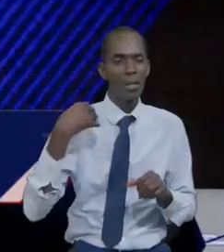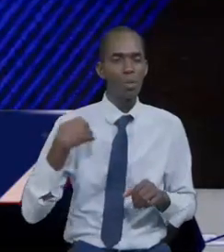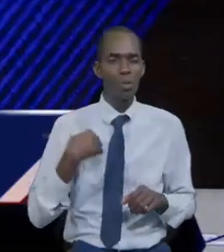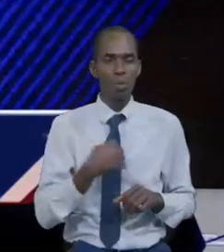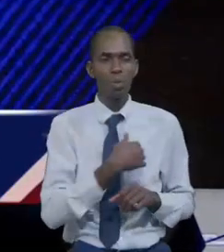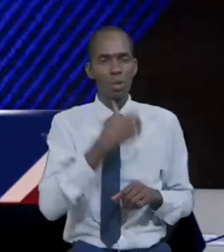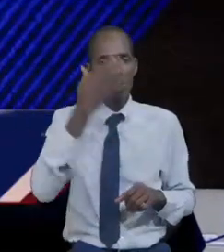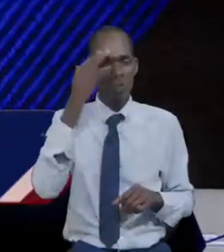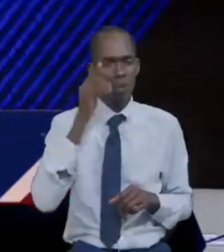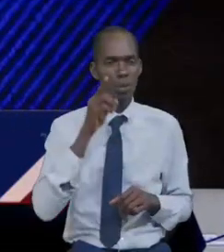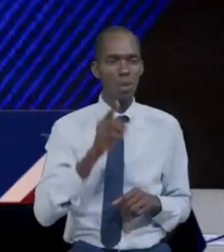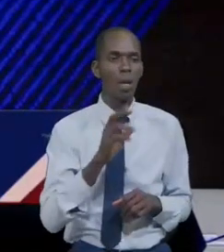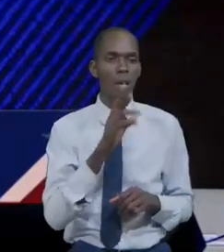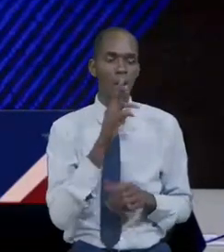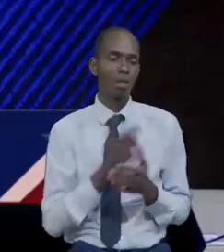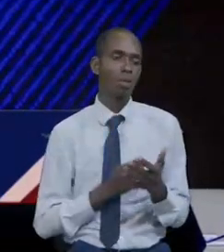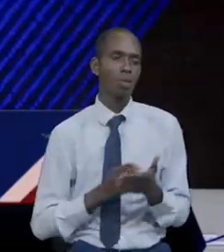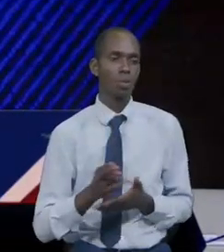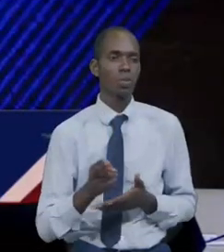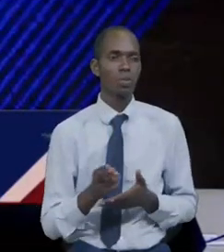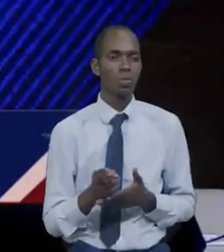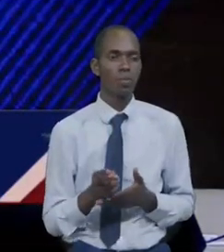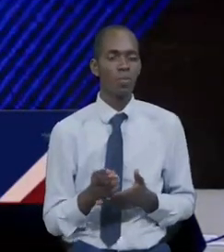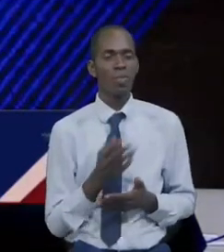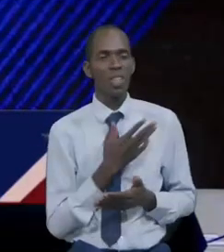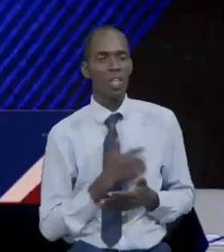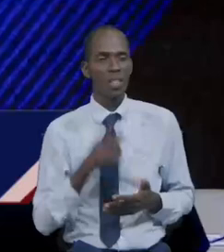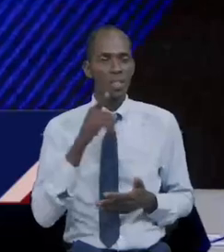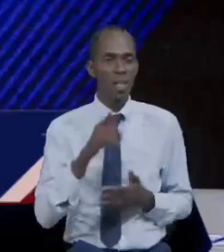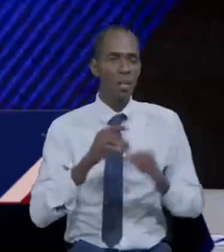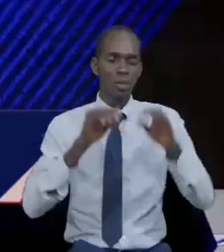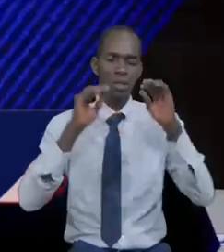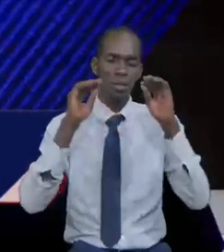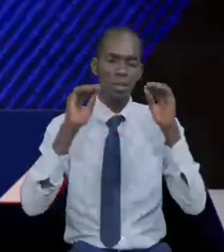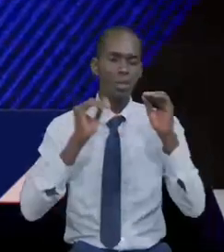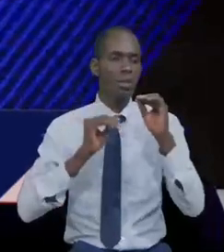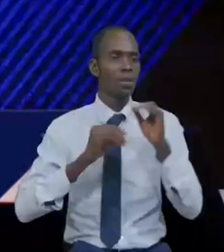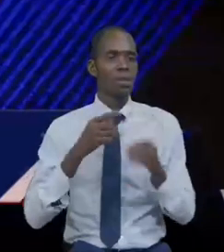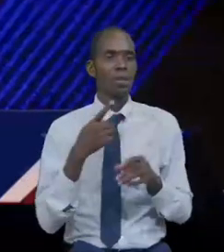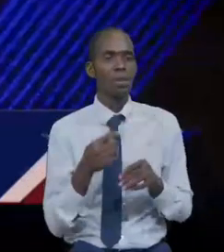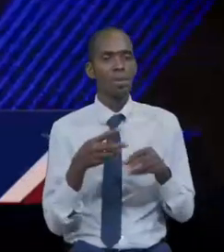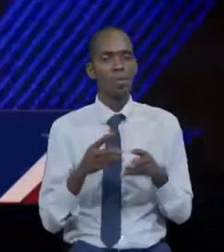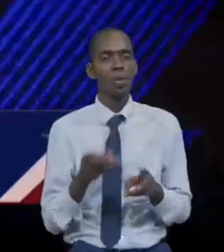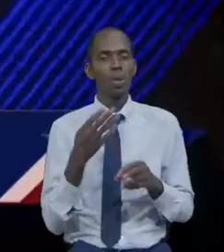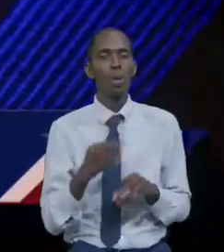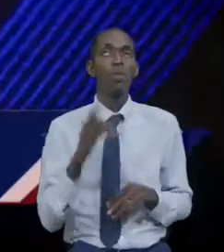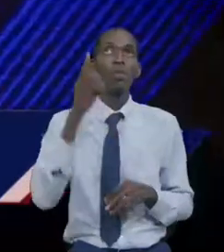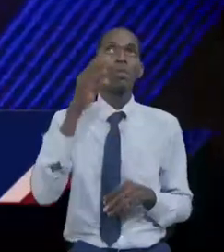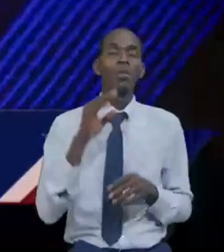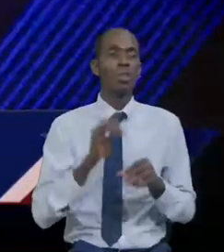que tu es vrai et que tu enseignes la voie de Dieu selon la